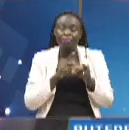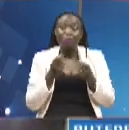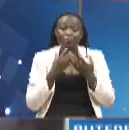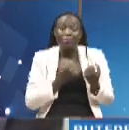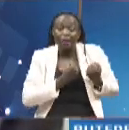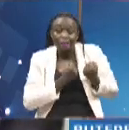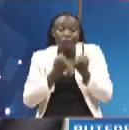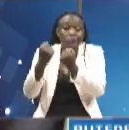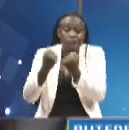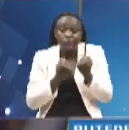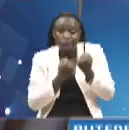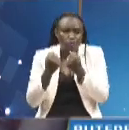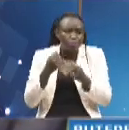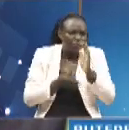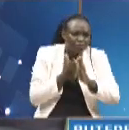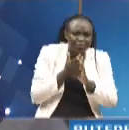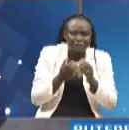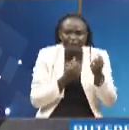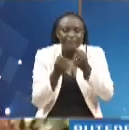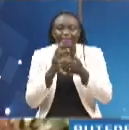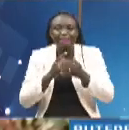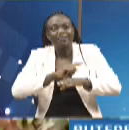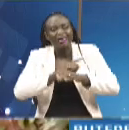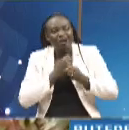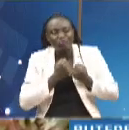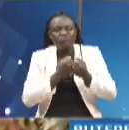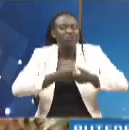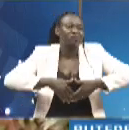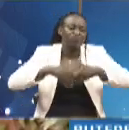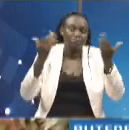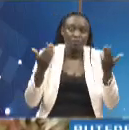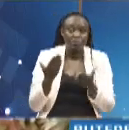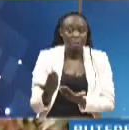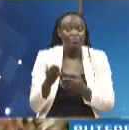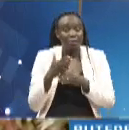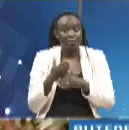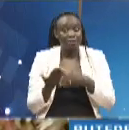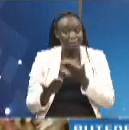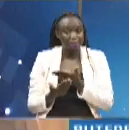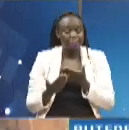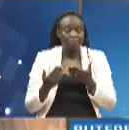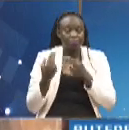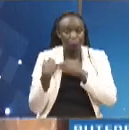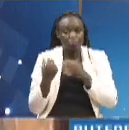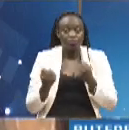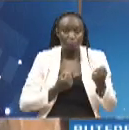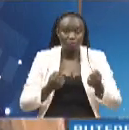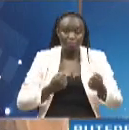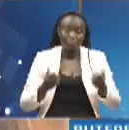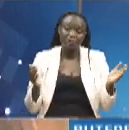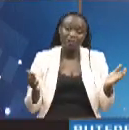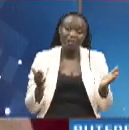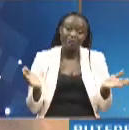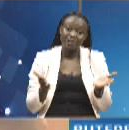mu biseera bino, wasiwasi omungi n'envuga embi. Wano minisita w'ebyenguudo n'entambula General Edward Katumba Wamala wasinzidde n'akubiriza